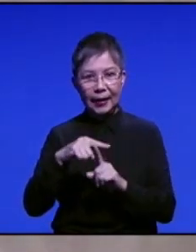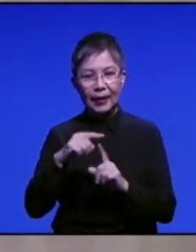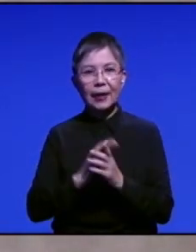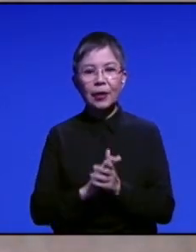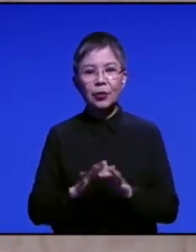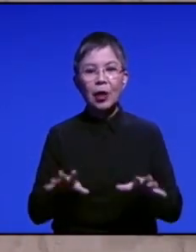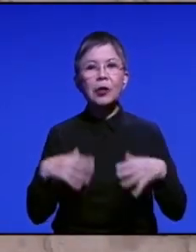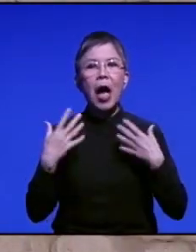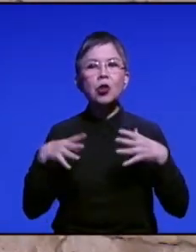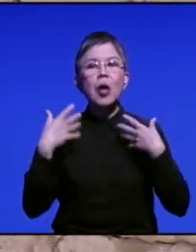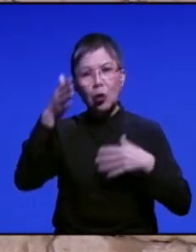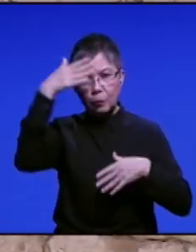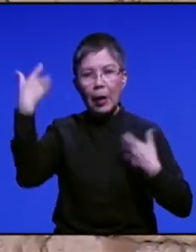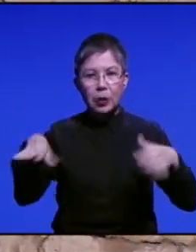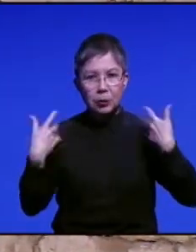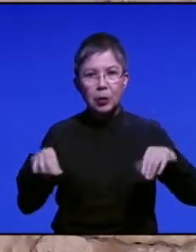90 derajat Celcius.